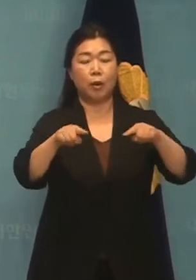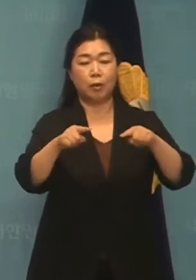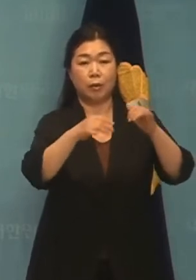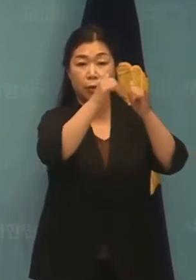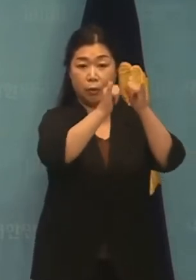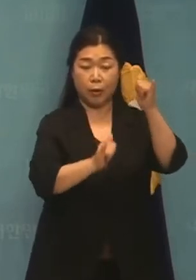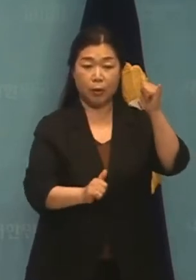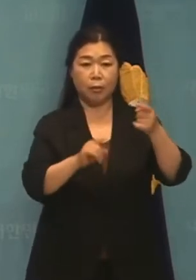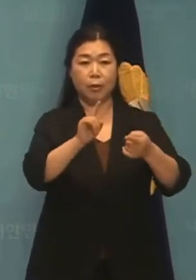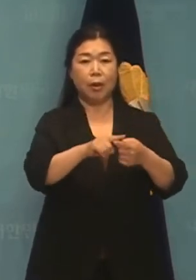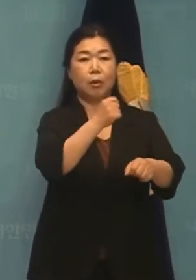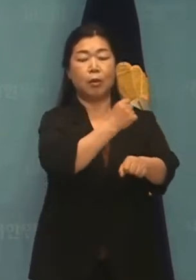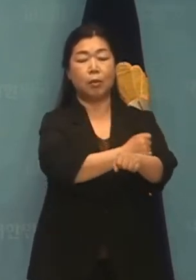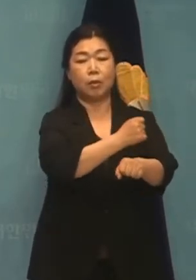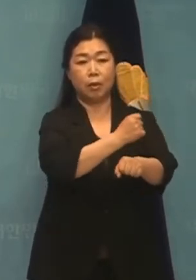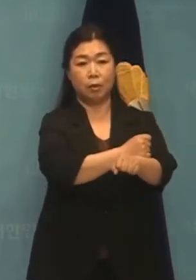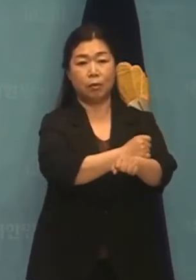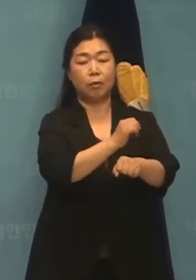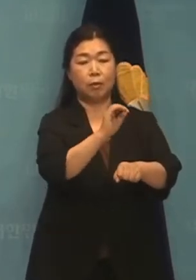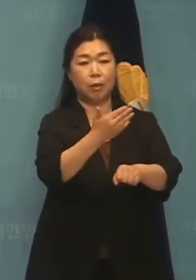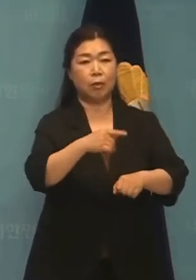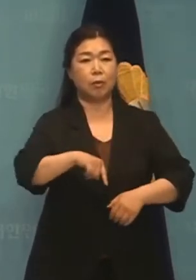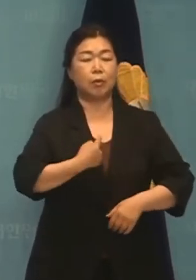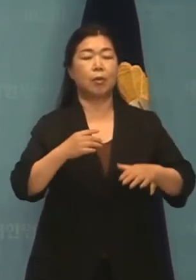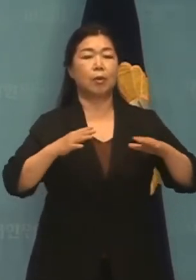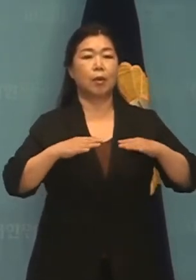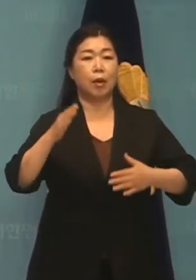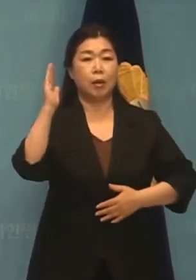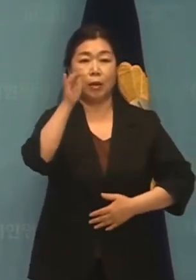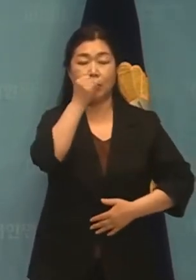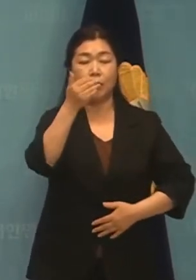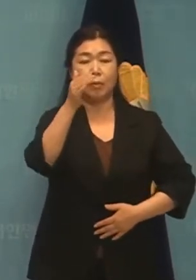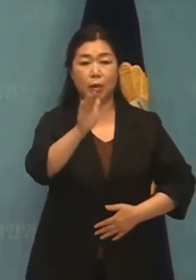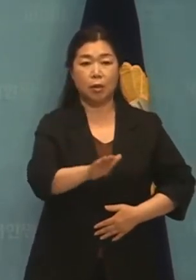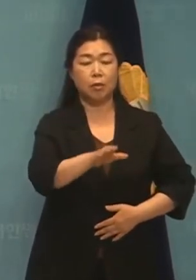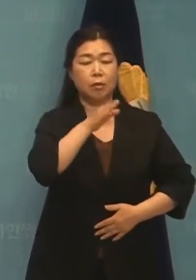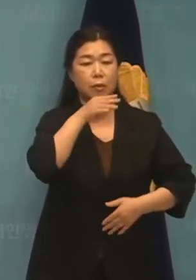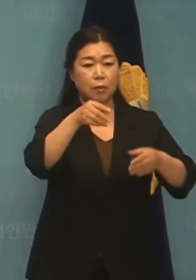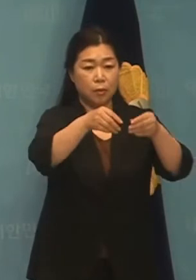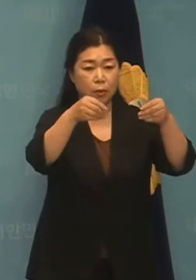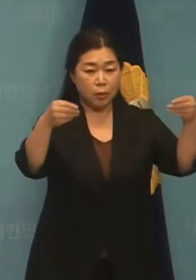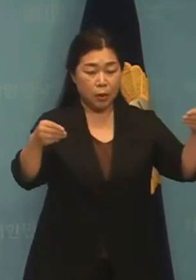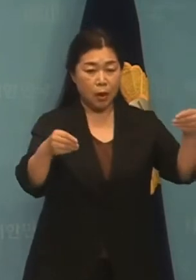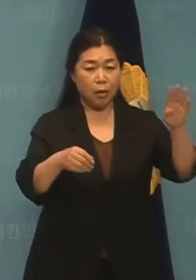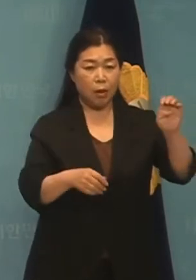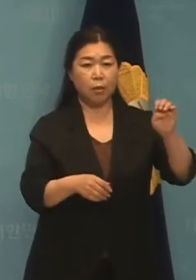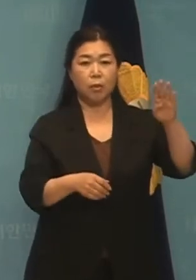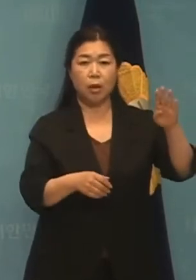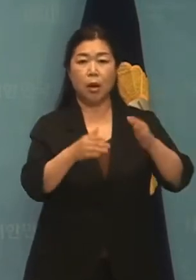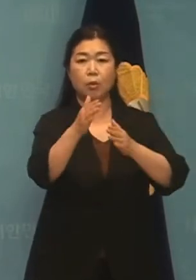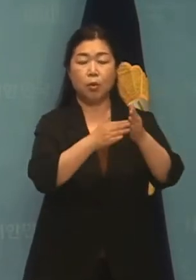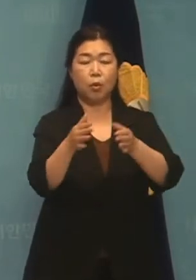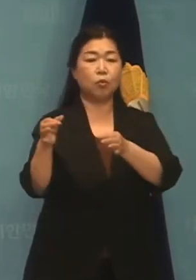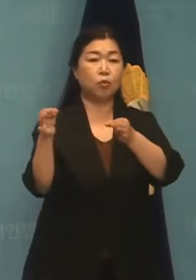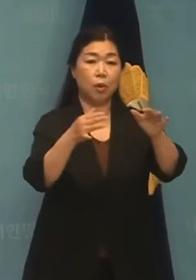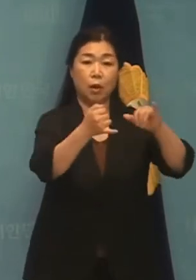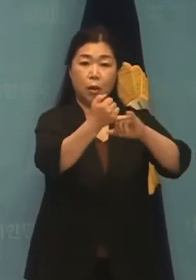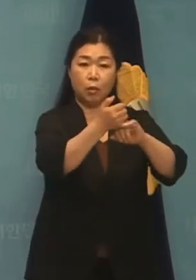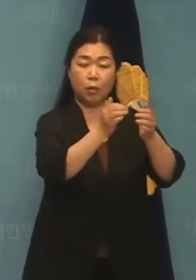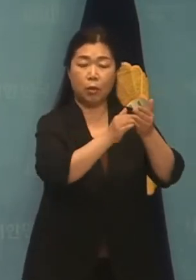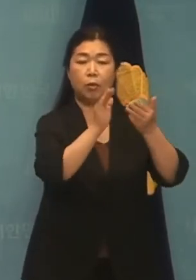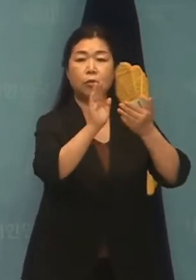역대급 성과라며 자화자찬하고 있지만 44조 투자 약속 이면에